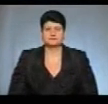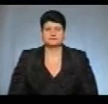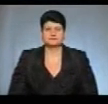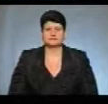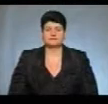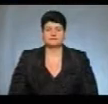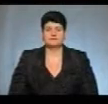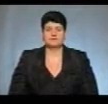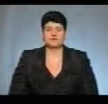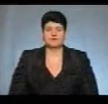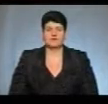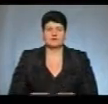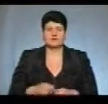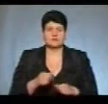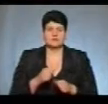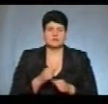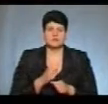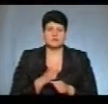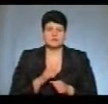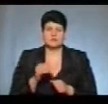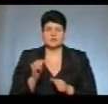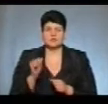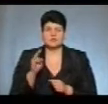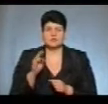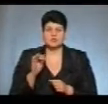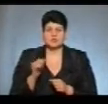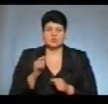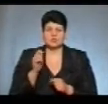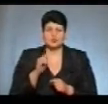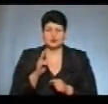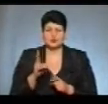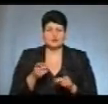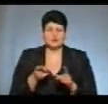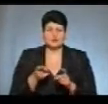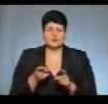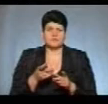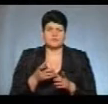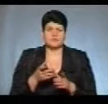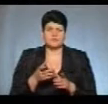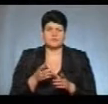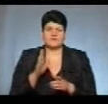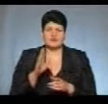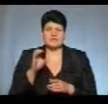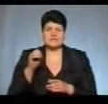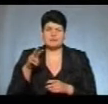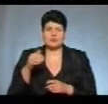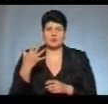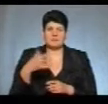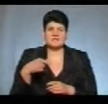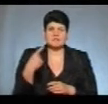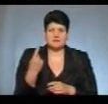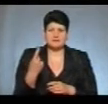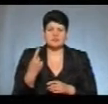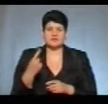І, на жаль, з одним ніхто з українок не відстрілявся чисто. На жаль, ніхто з українок не демонструє. І Віта Самаренко, 51-ша, 2